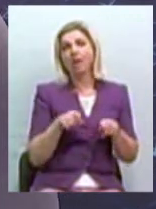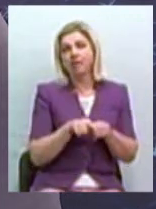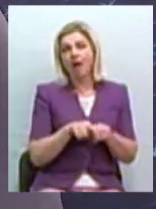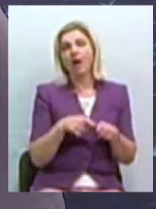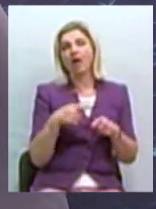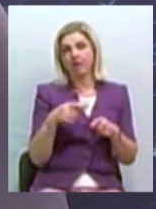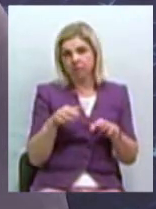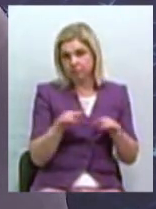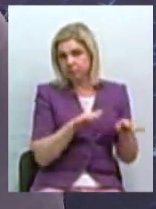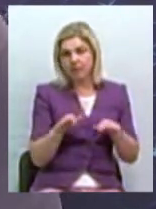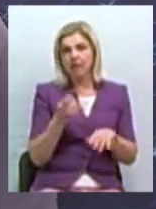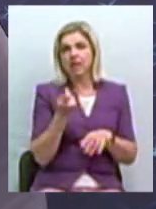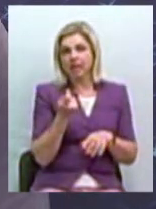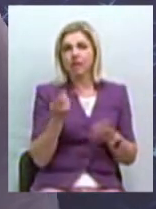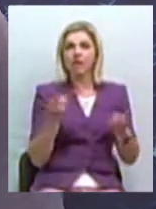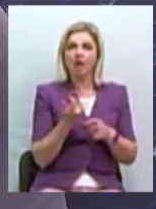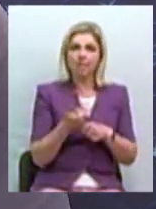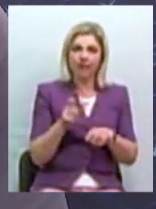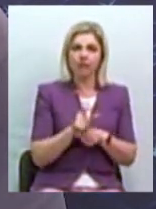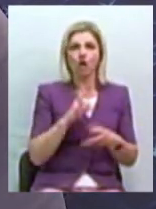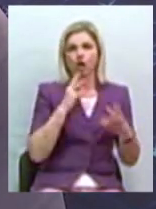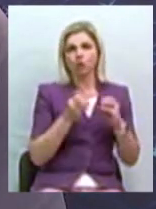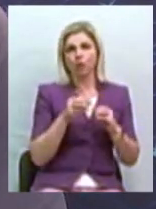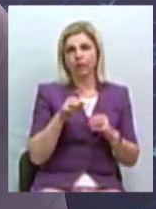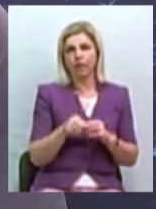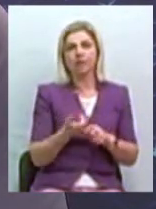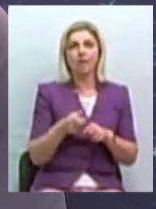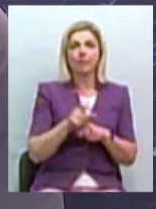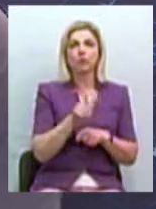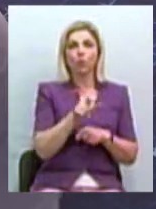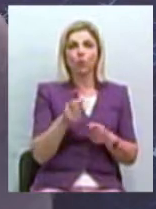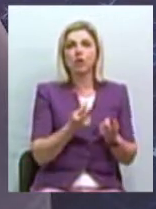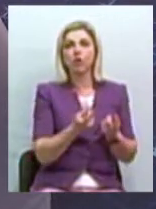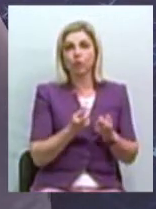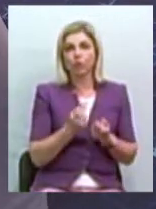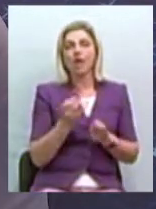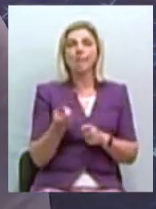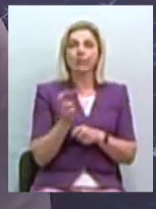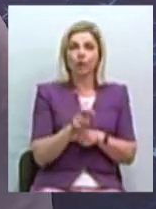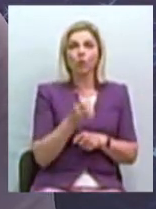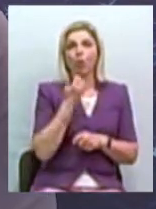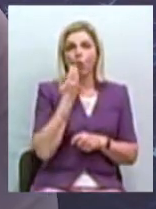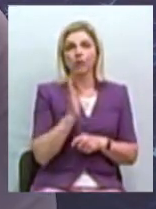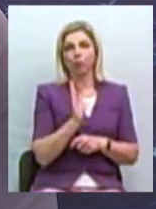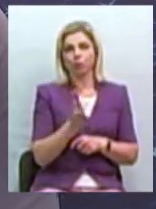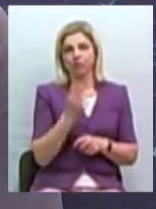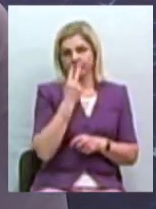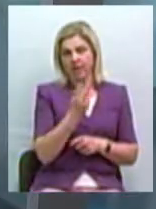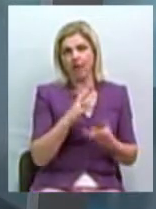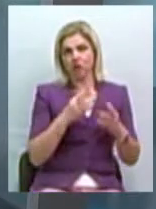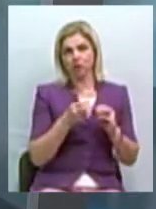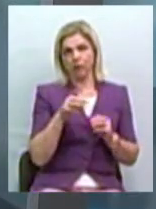йде трішечки, а нам треба більше результатів і більше людей долучити. І вони дійдуть і підуть, коли вони будуть бачити